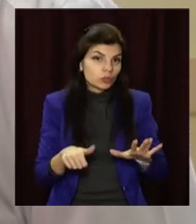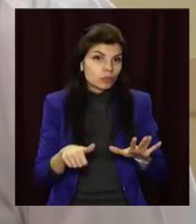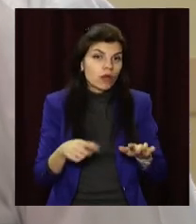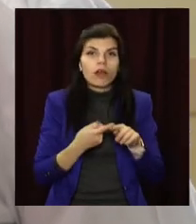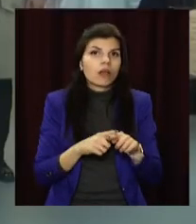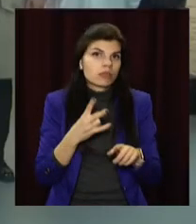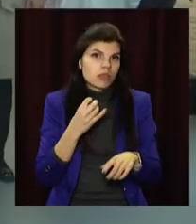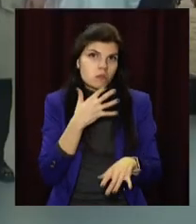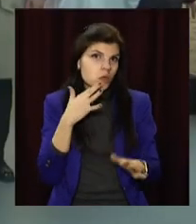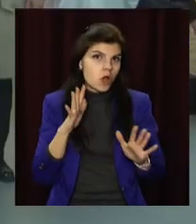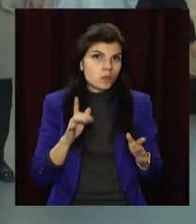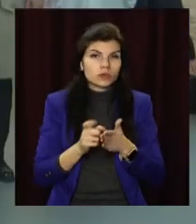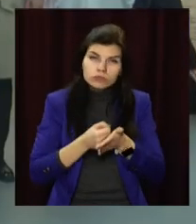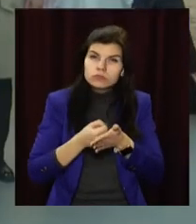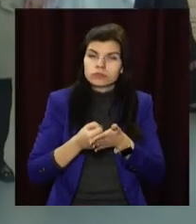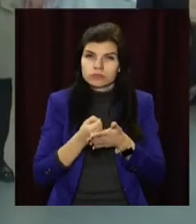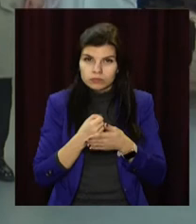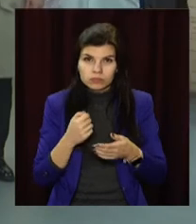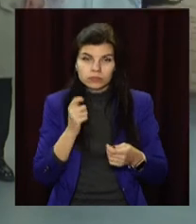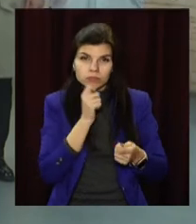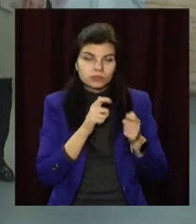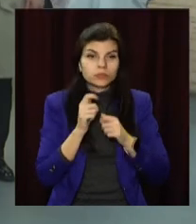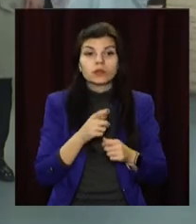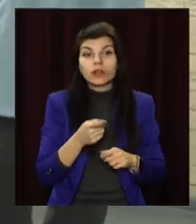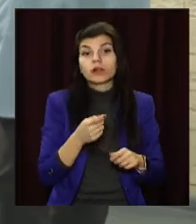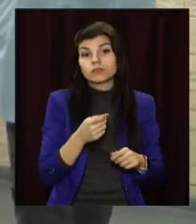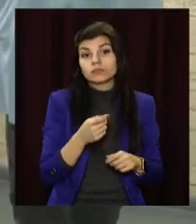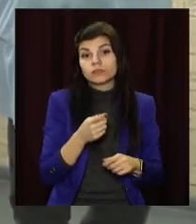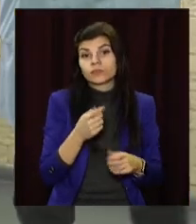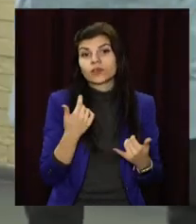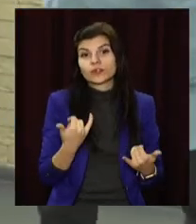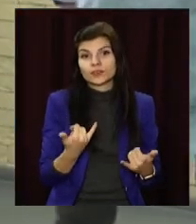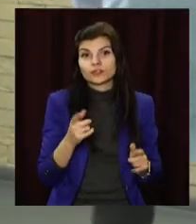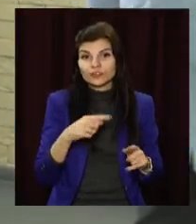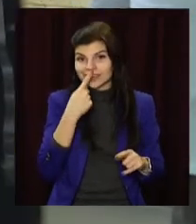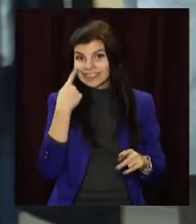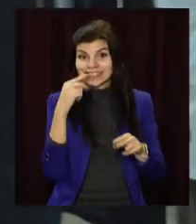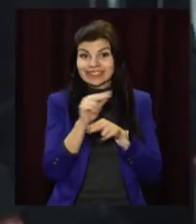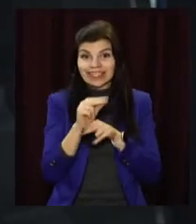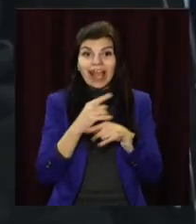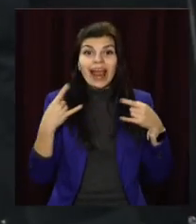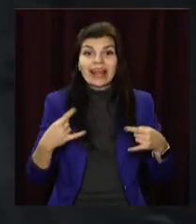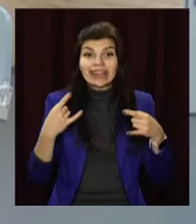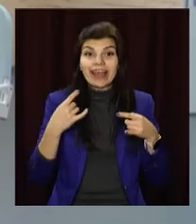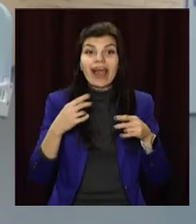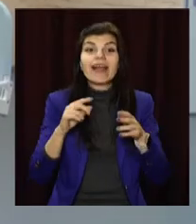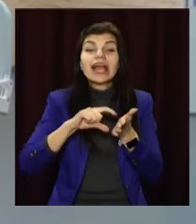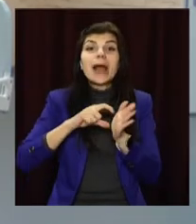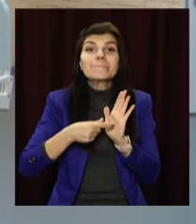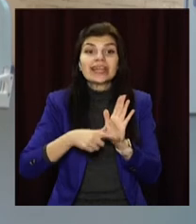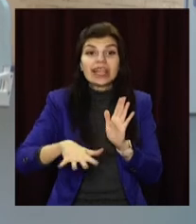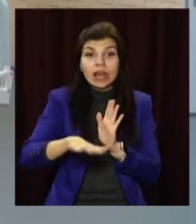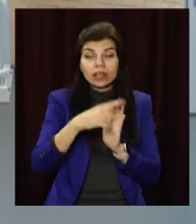це не є так багато. Найсучаснішому діагностичному обладнанню пасуватиме і щойно відремонтований рентген-кабінет. На це з